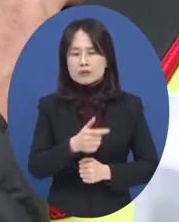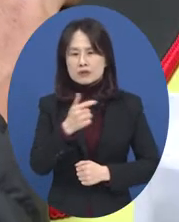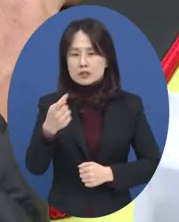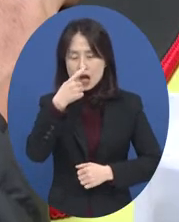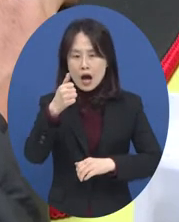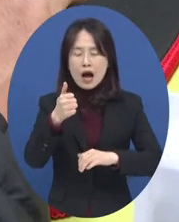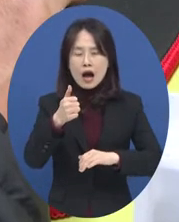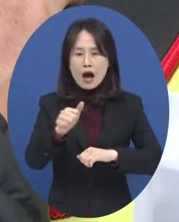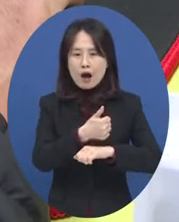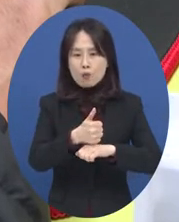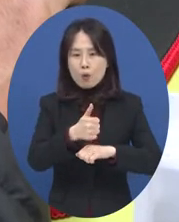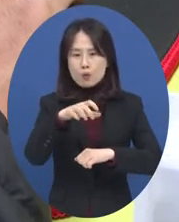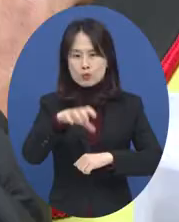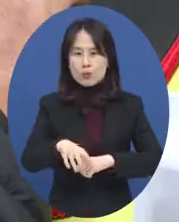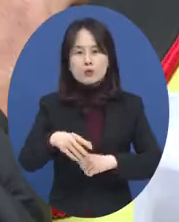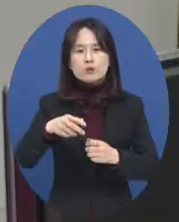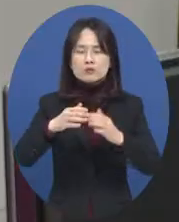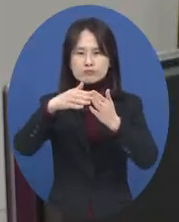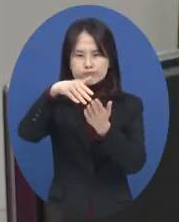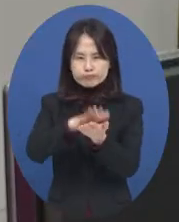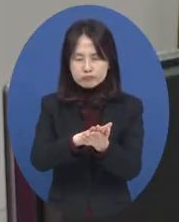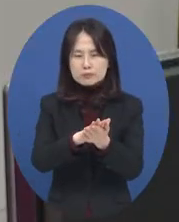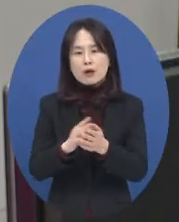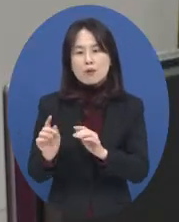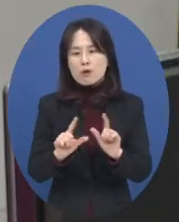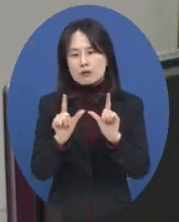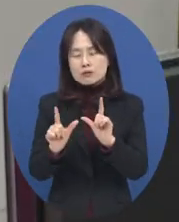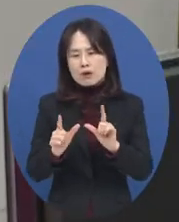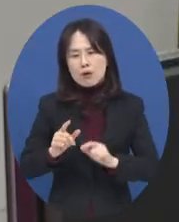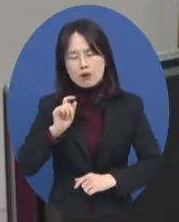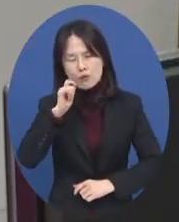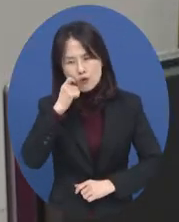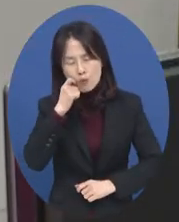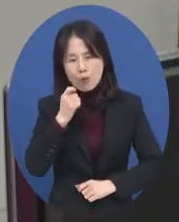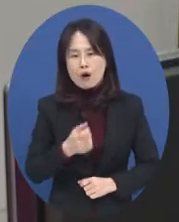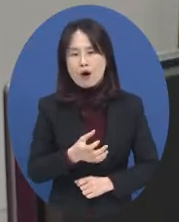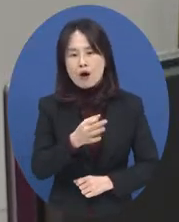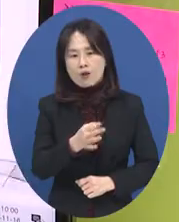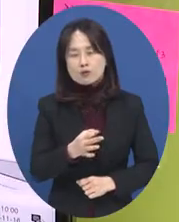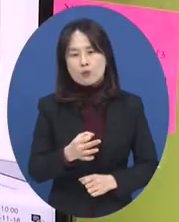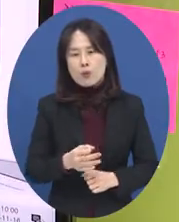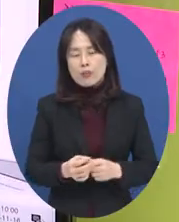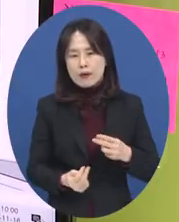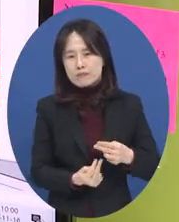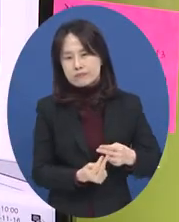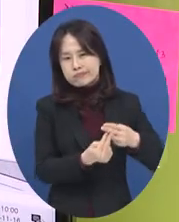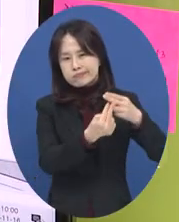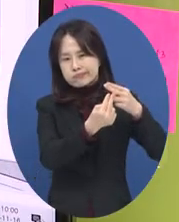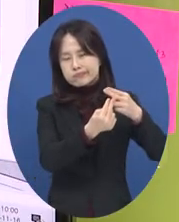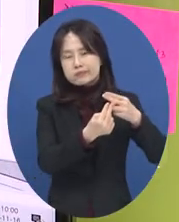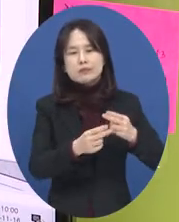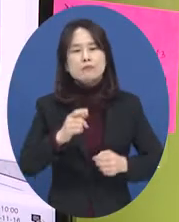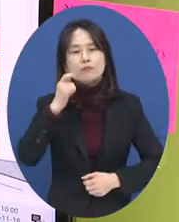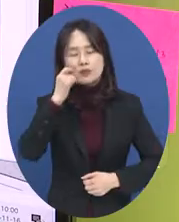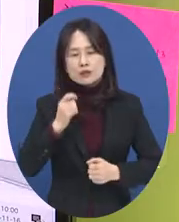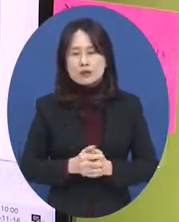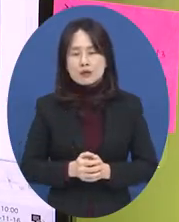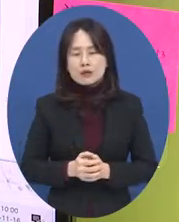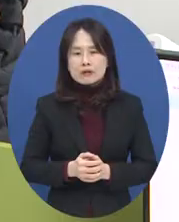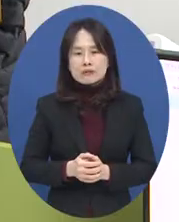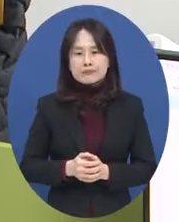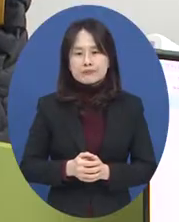폐업하면서 이혼과 생활고를 겪게 됐고 채무는 눈덩이처럼 불어났습니다. 파산 신청 후 면책을